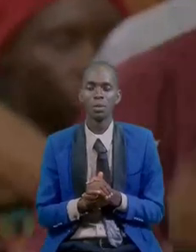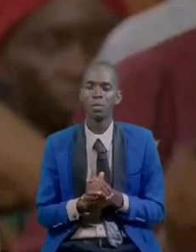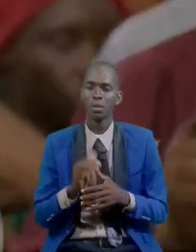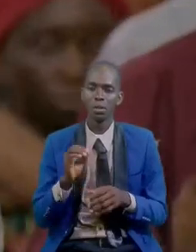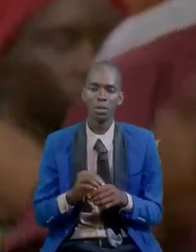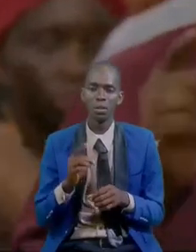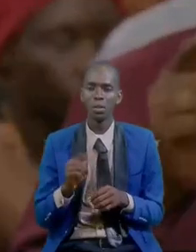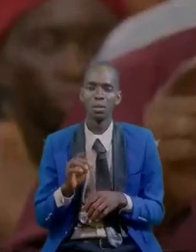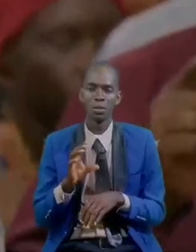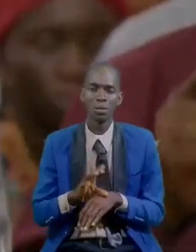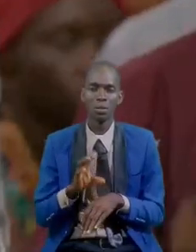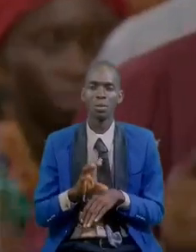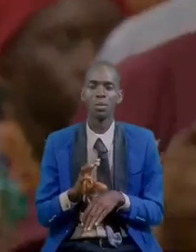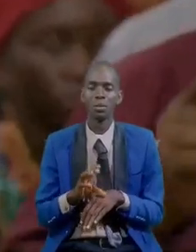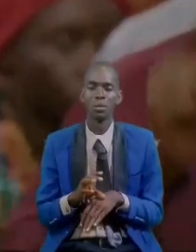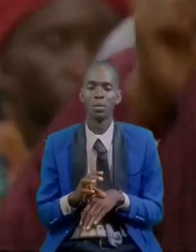dans ton église,